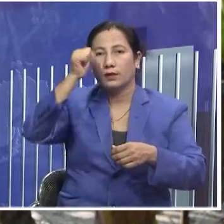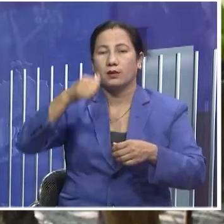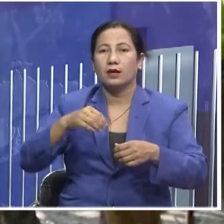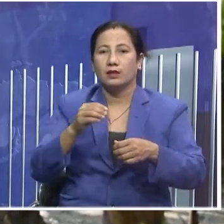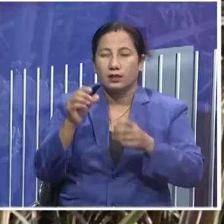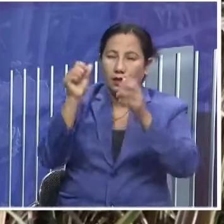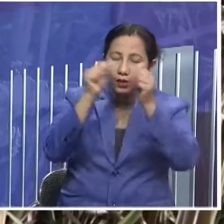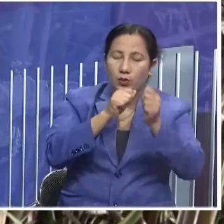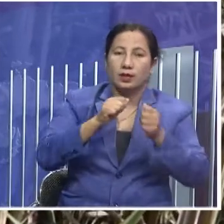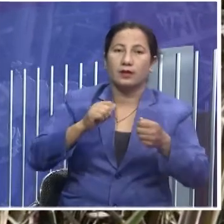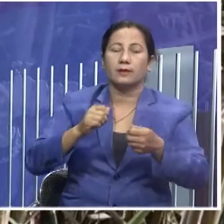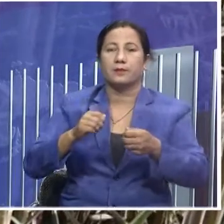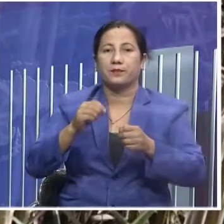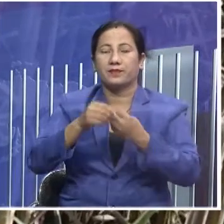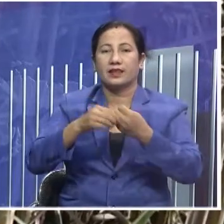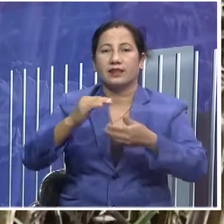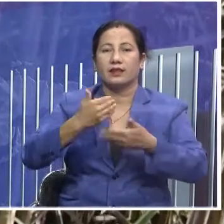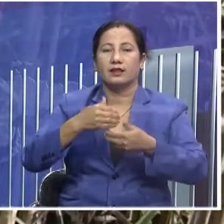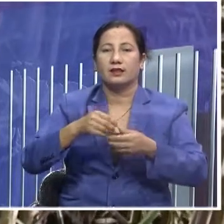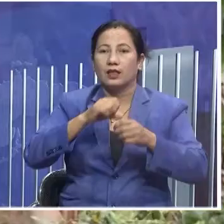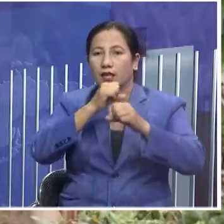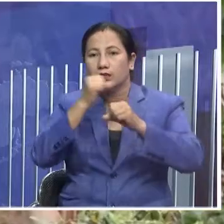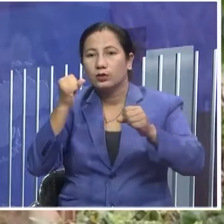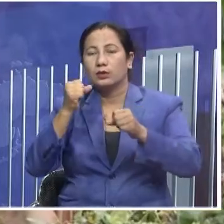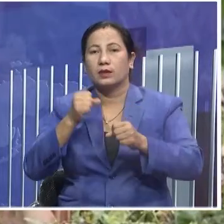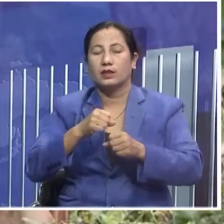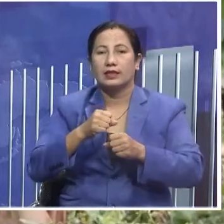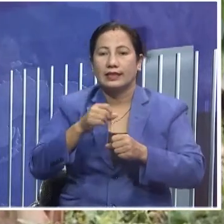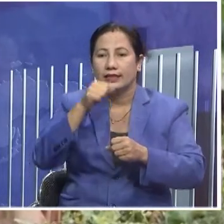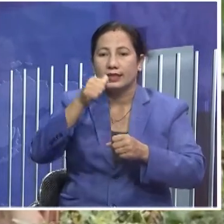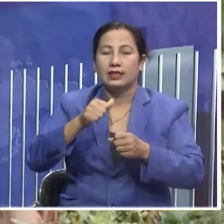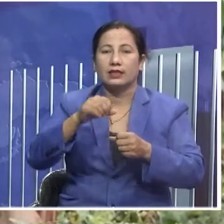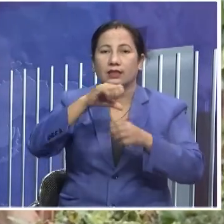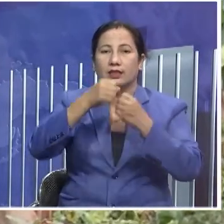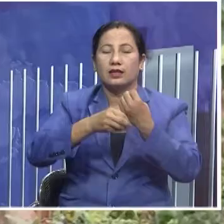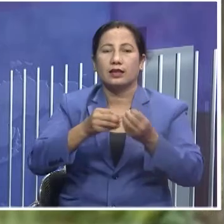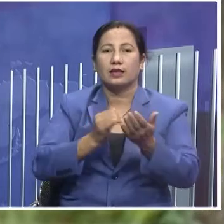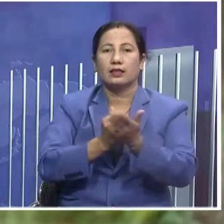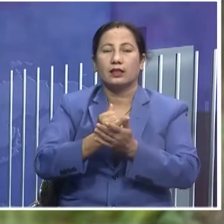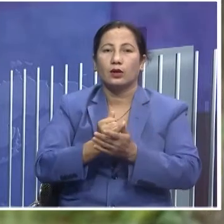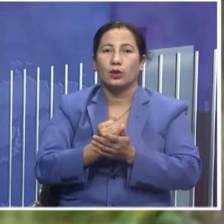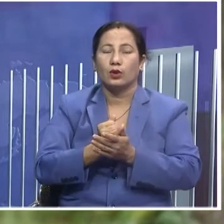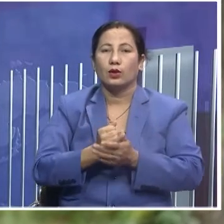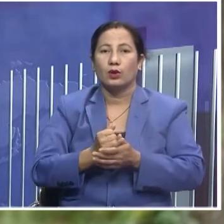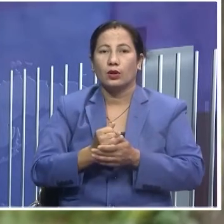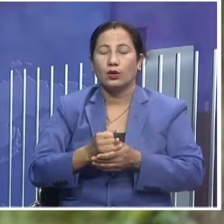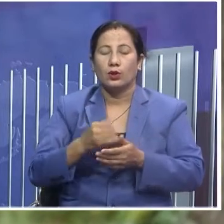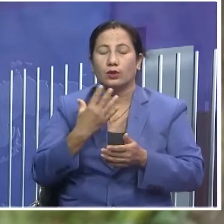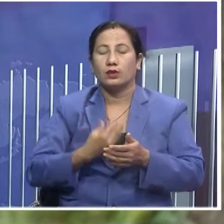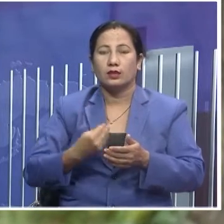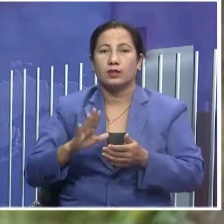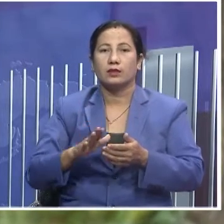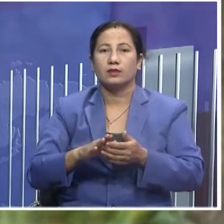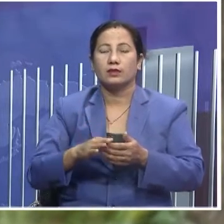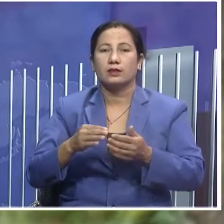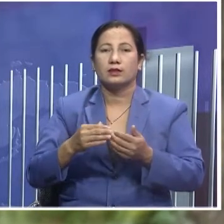धमाधम केरा आयात भएपछि उखु खेती छाडेर केरा खेतीतर्फ आकर्षित भएका किसानहरू निराश बनेका हुन्। मेरो केरा बगानमै